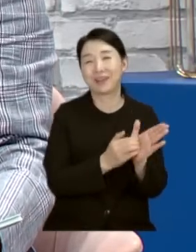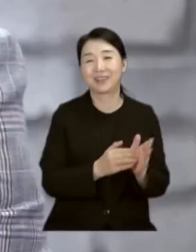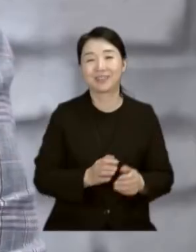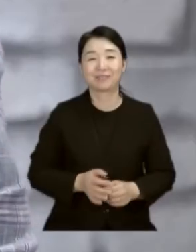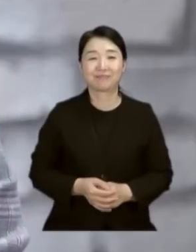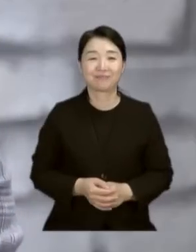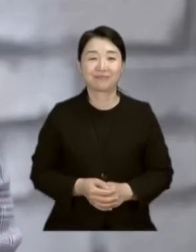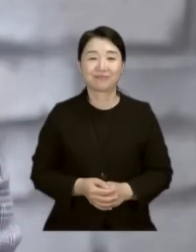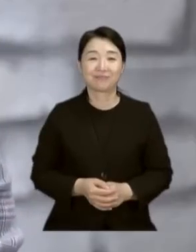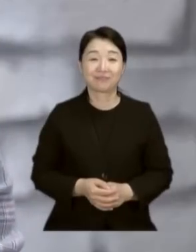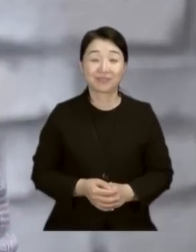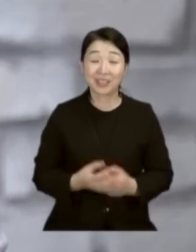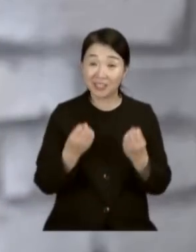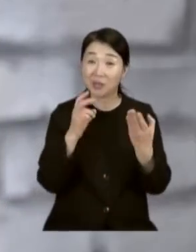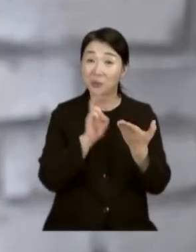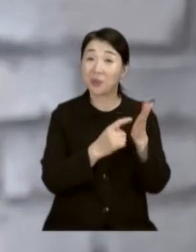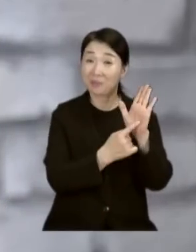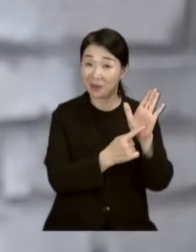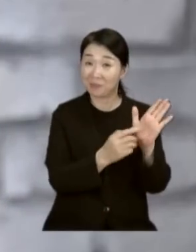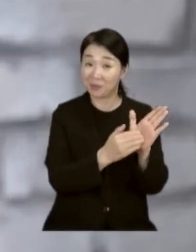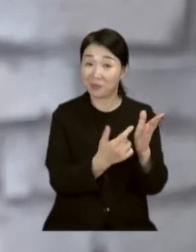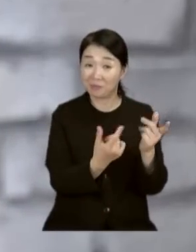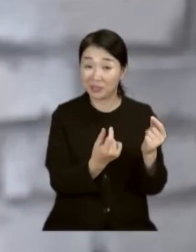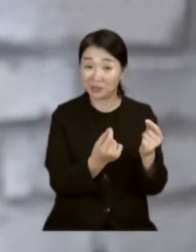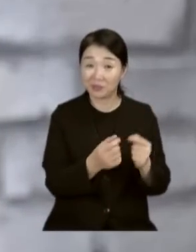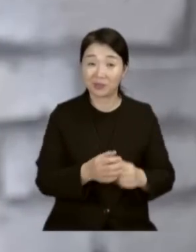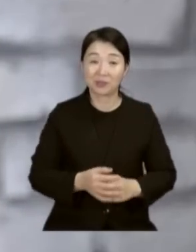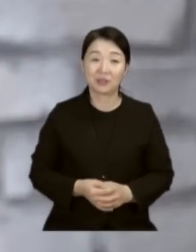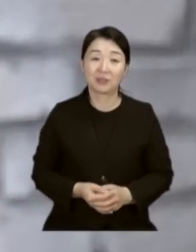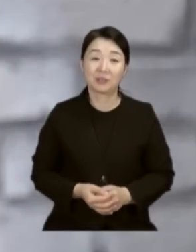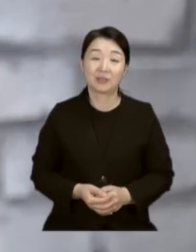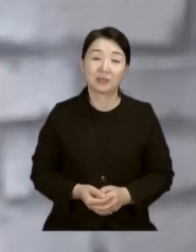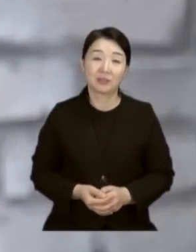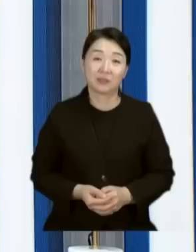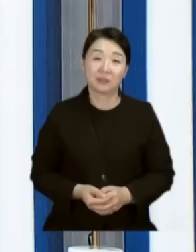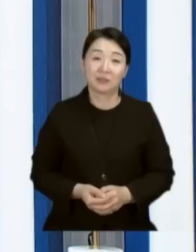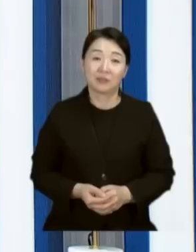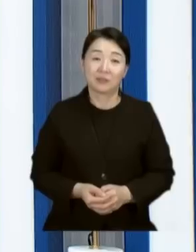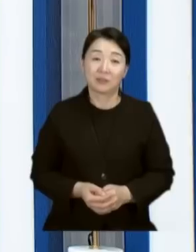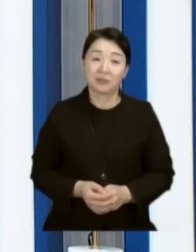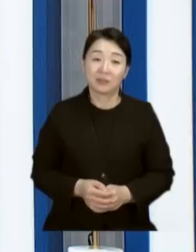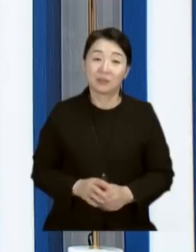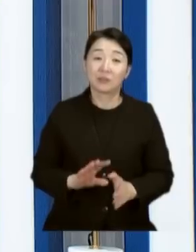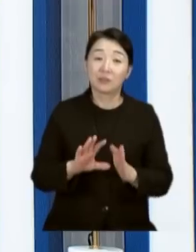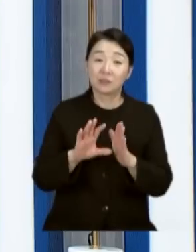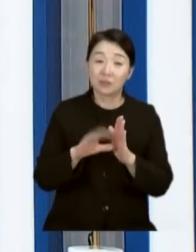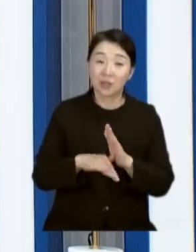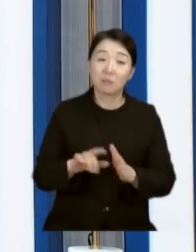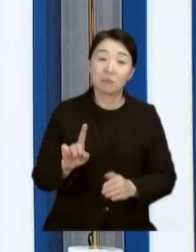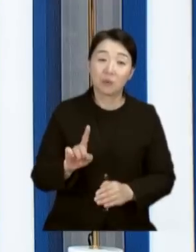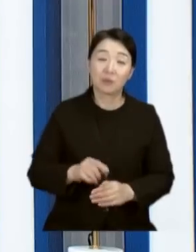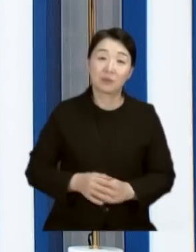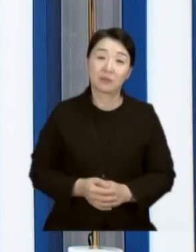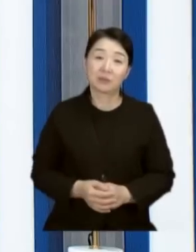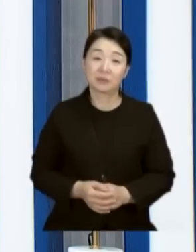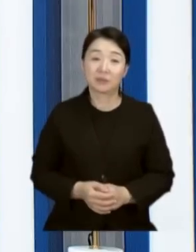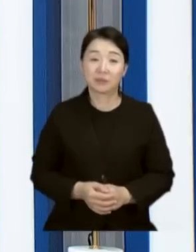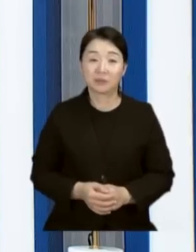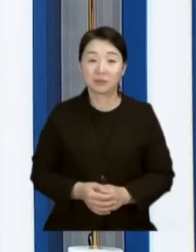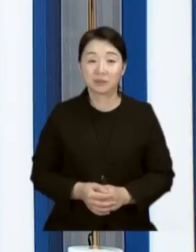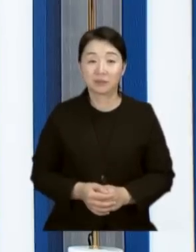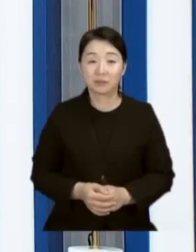게리롱 뿌리롱. 게리롱 뿌리롱. 신곡도 나와. 그 옛날에는 그때 당시에는 그러니까